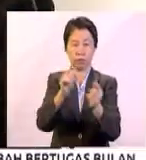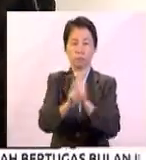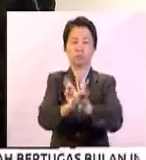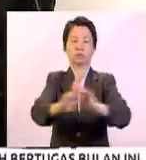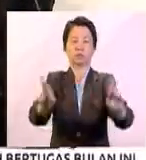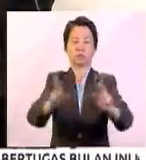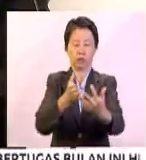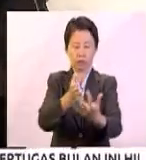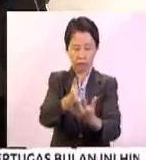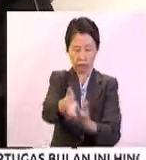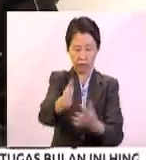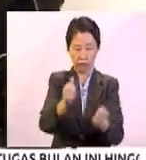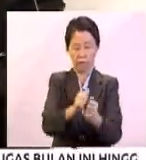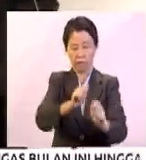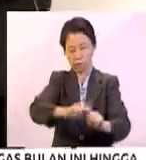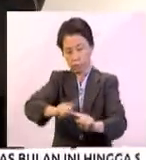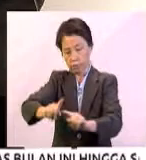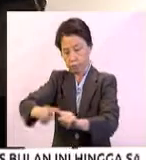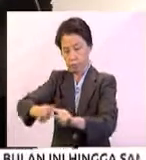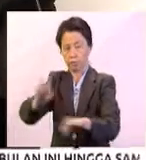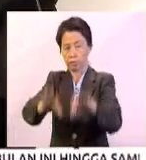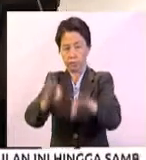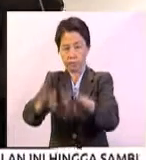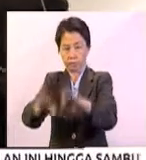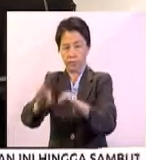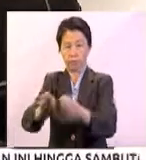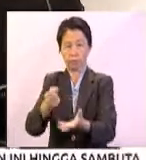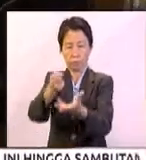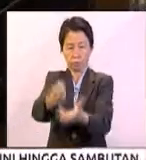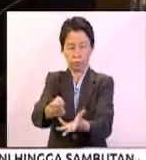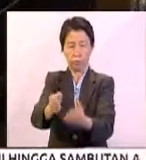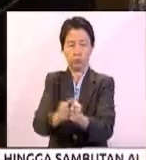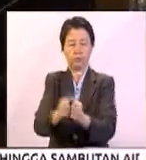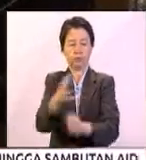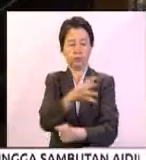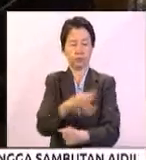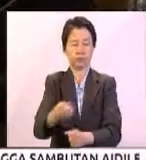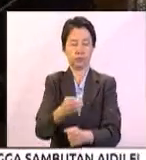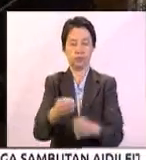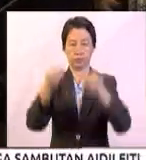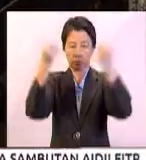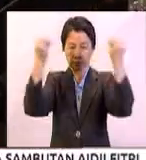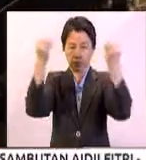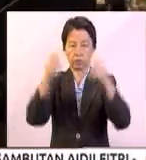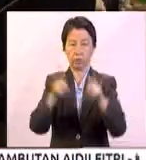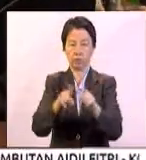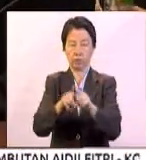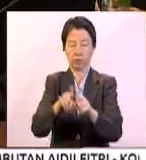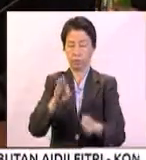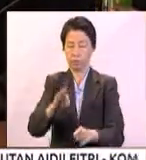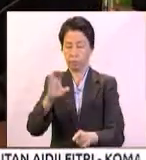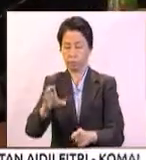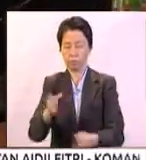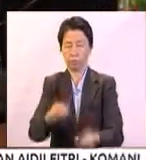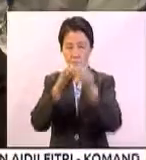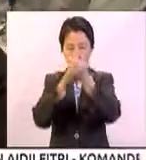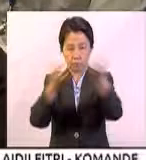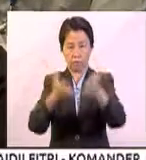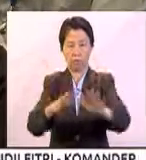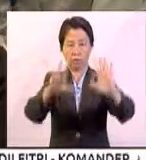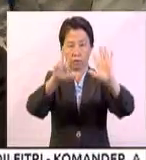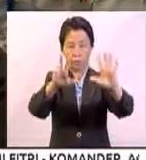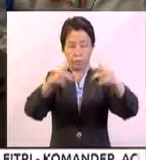menyediakan akses kepada kepelbagaian pilihan pendanaan. Selain itu, pada majlis sama, SC turut mengumumkan 8